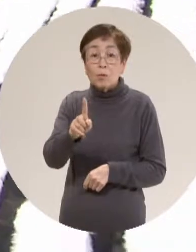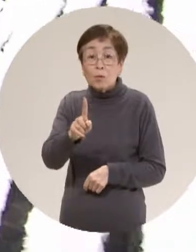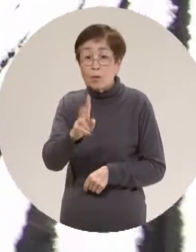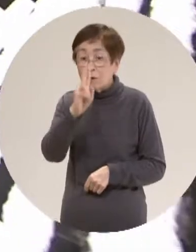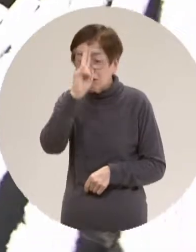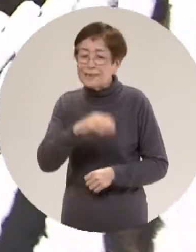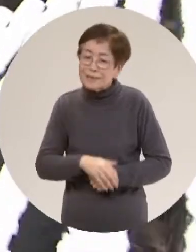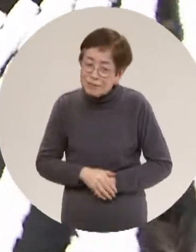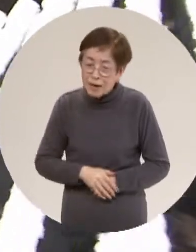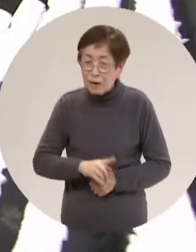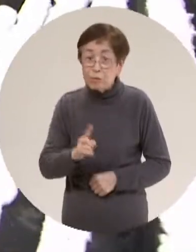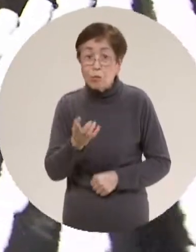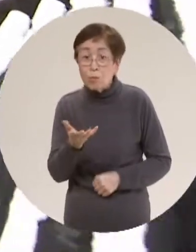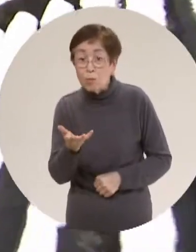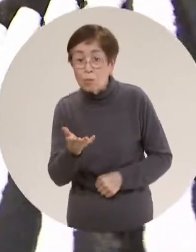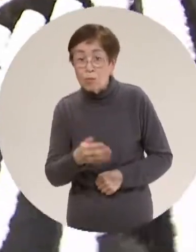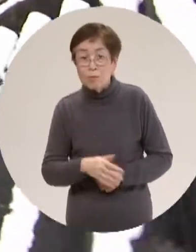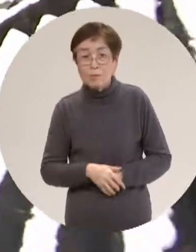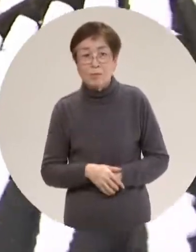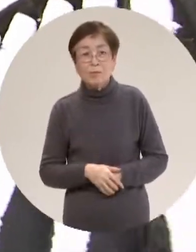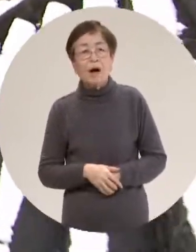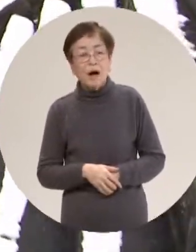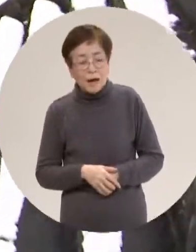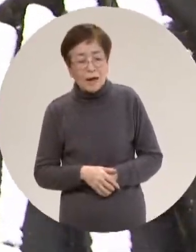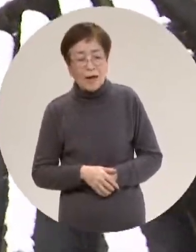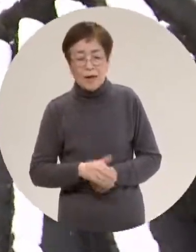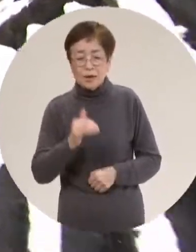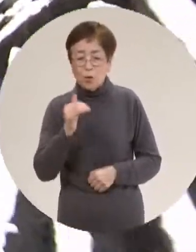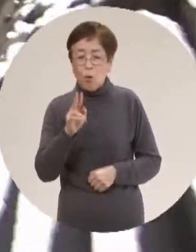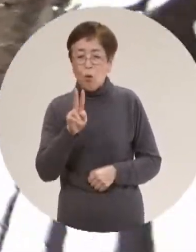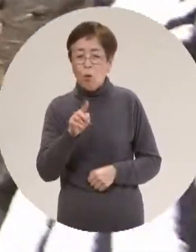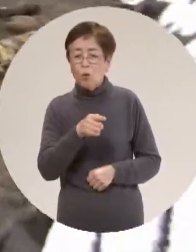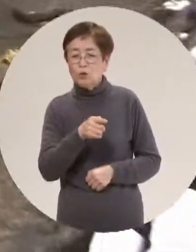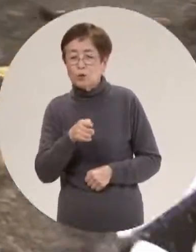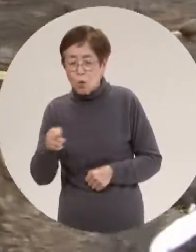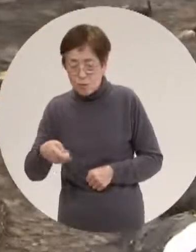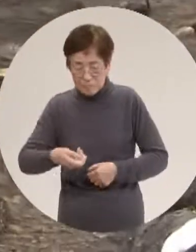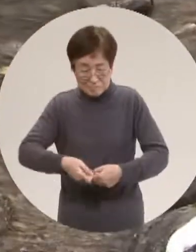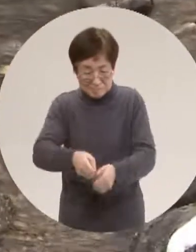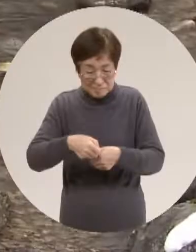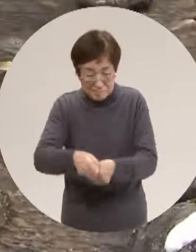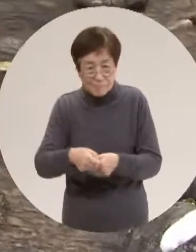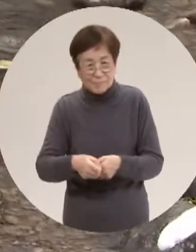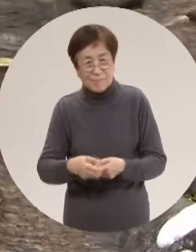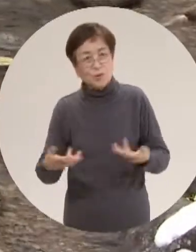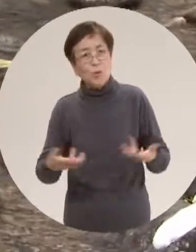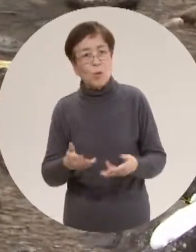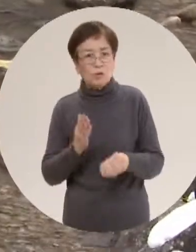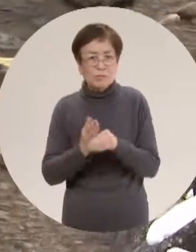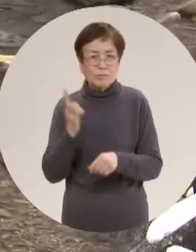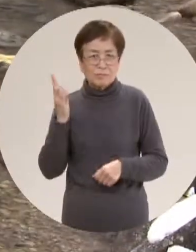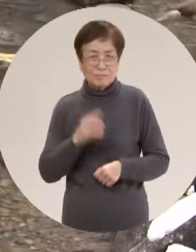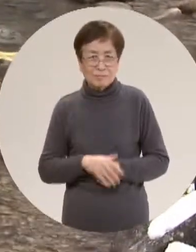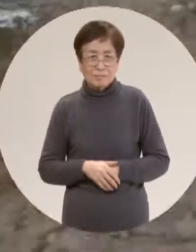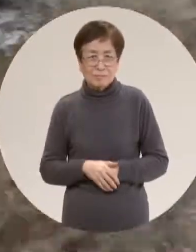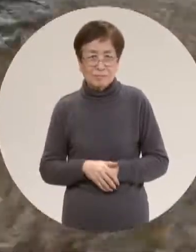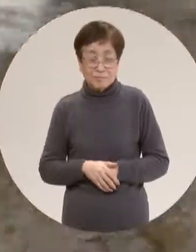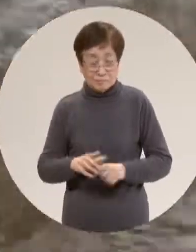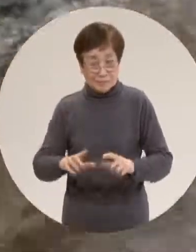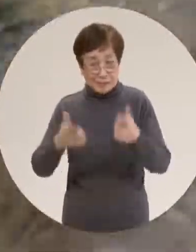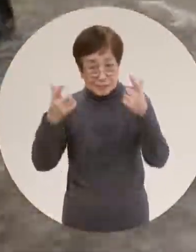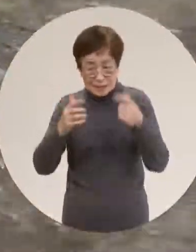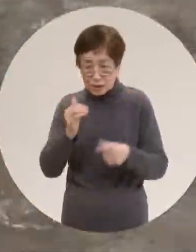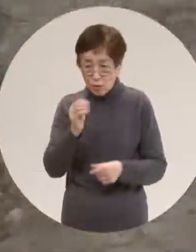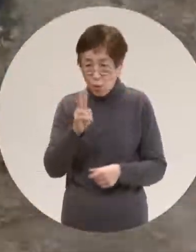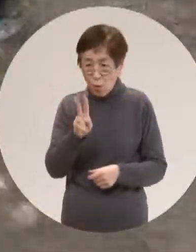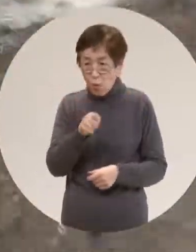人いますね。こんにちは、何してるんですか。 コードの川さらしという作業をしてます。 この